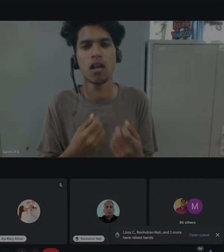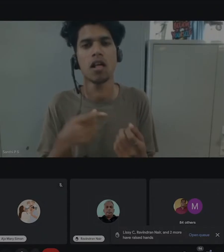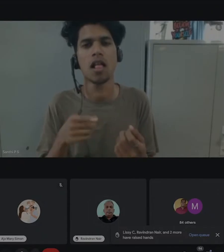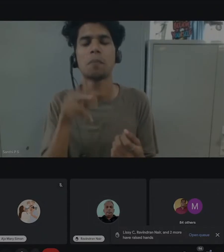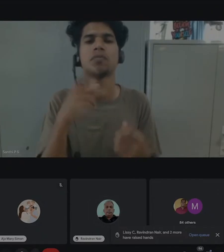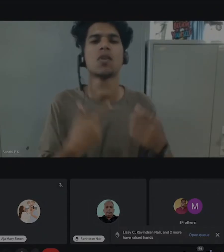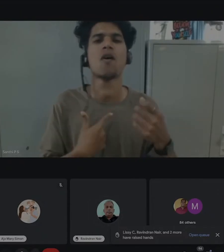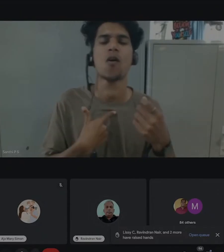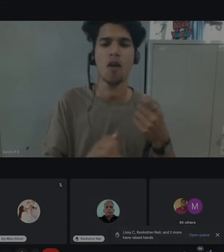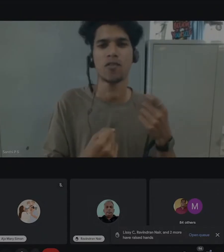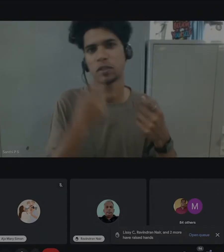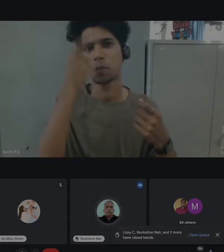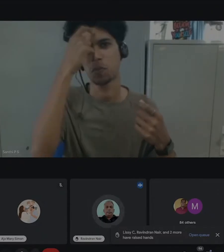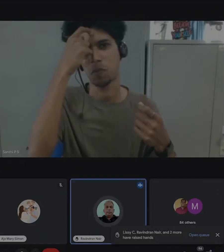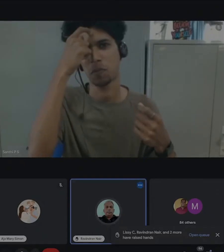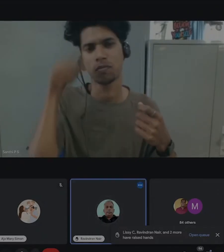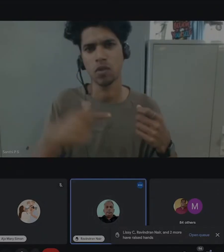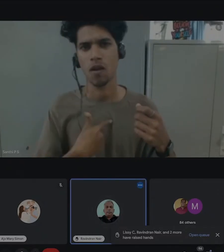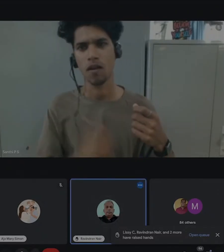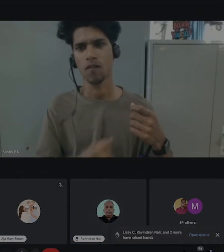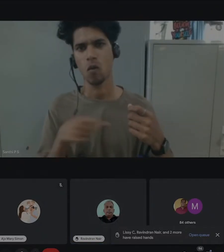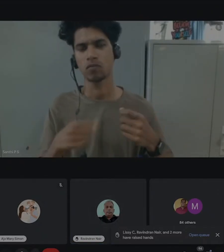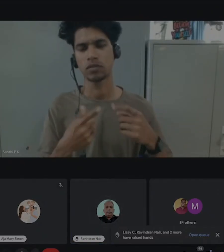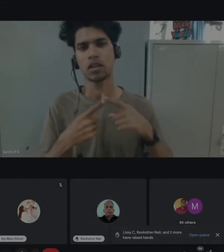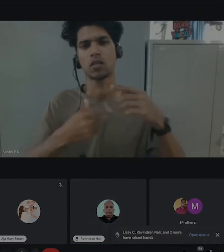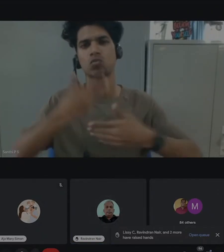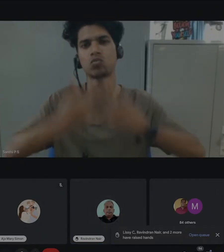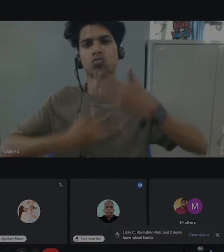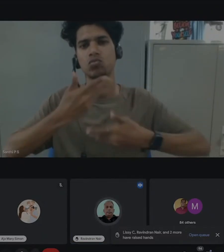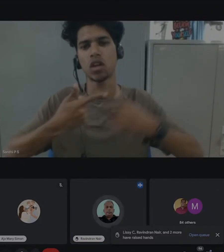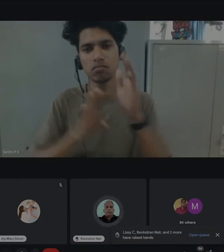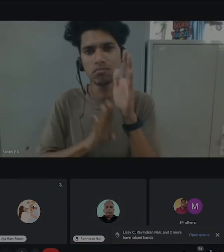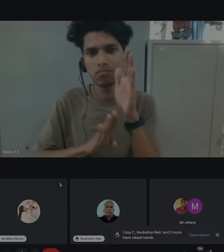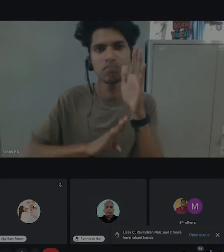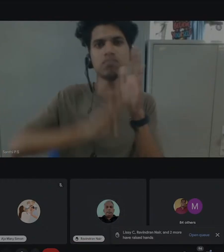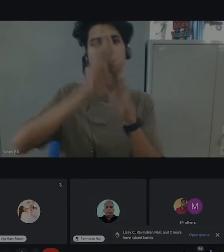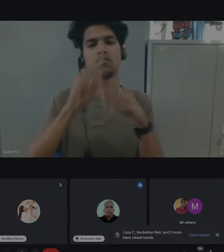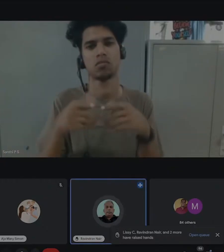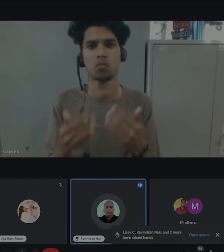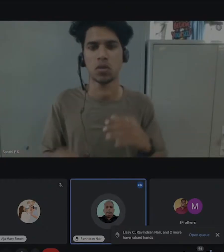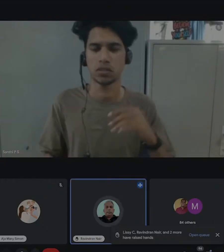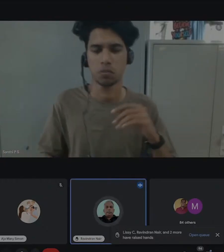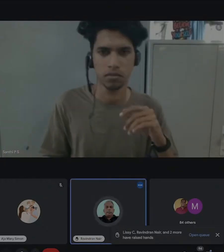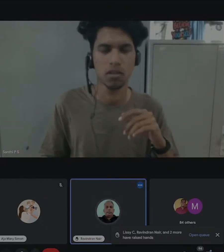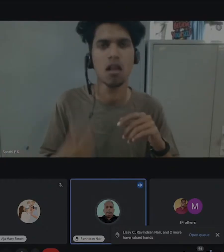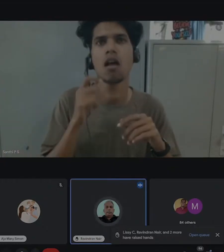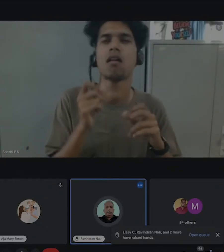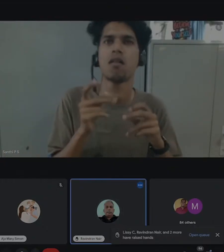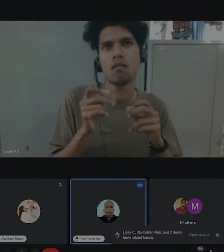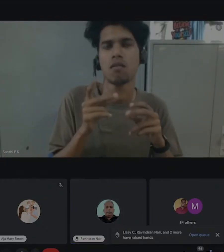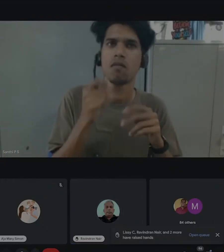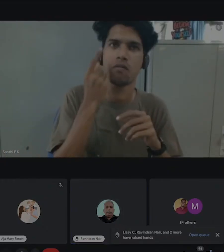അവർക്ക് നല്ലതായിട്ടുണ്ടാവും. അപ്പൊ അവന്റെ കോൺഫിഡൻസ് നമ്മൾ ബെറ്ററാക്കി എടുക്കുക എന്നുള്ളതാണ് ഇതിൽ ചെയ്യാൻ പറ്റുന്നത്. ഓക്കെ ഓക്കെ